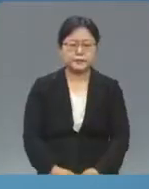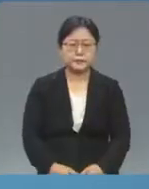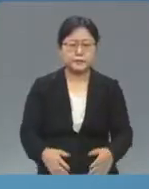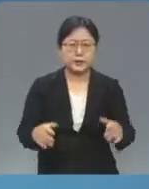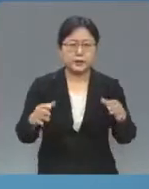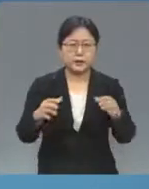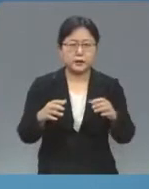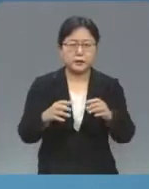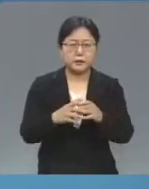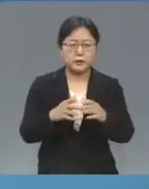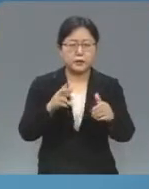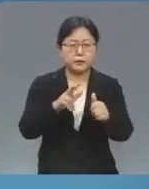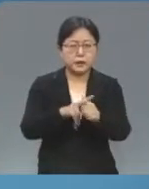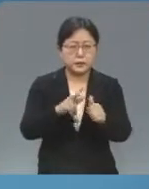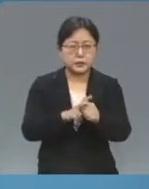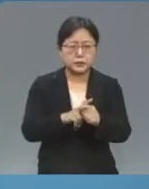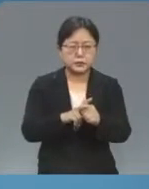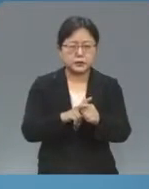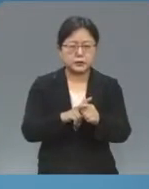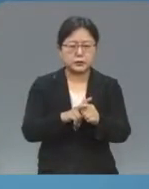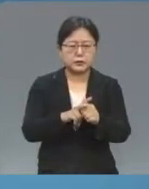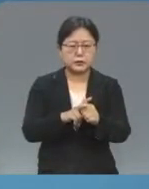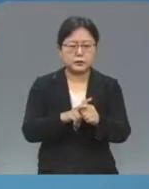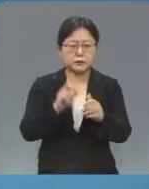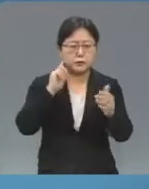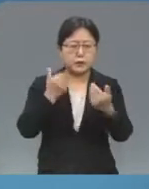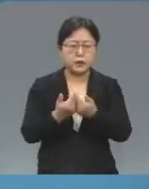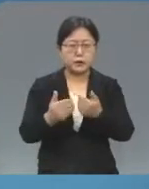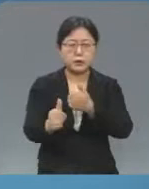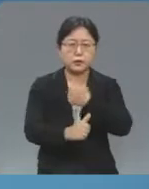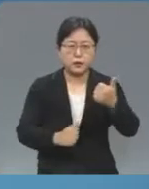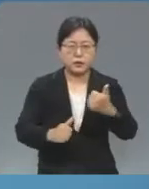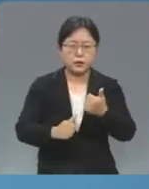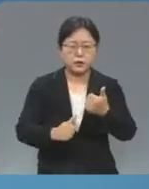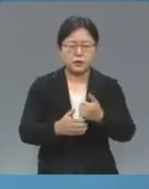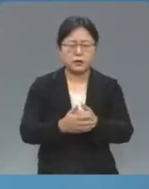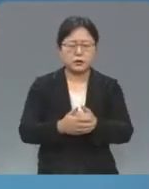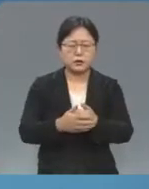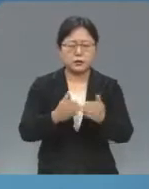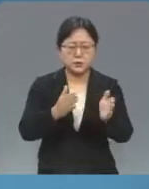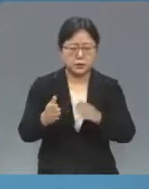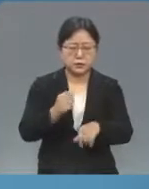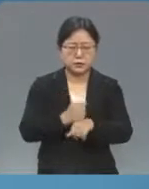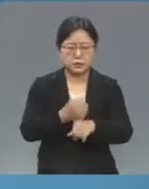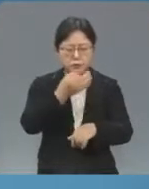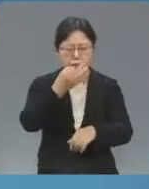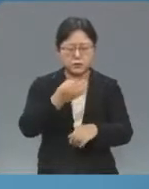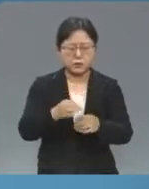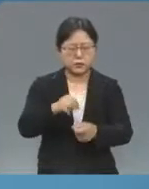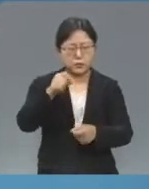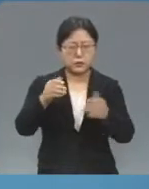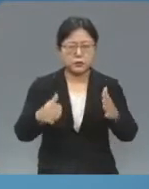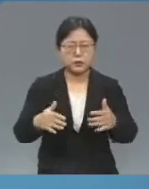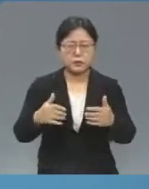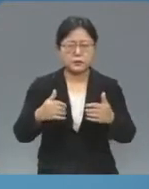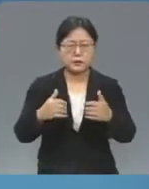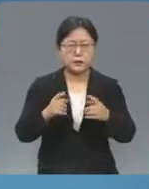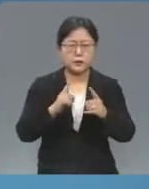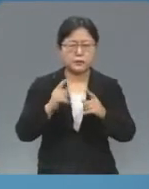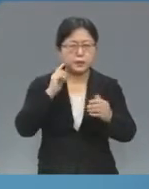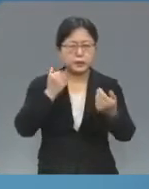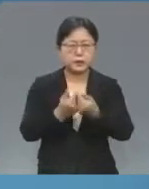깝 쇼핑몰 입점 반대 의 대책위를 꾸려 오랫동안 움 겹게 쌓아왔다 유통 대기업 의인을 위해